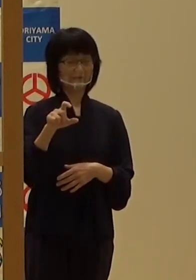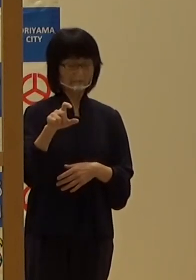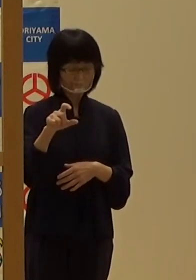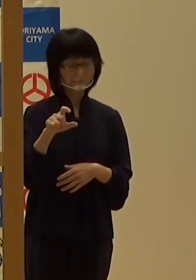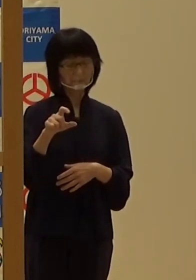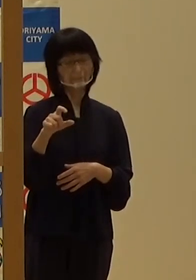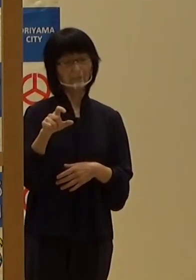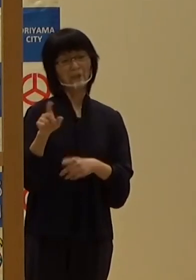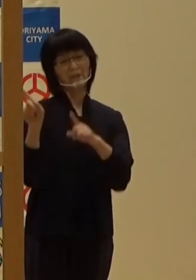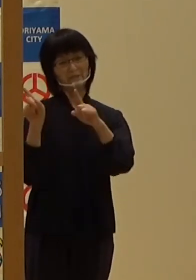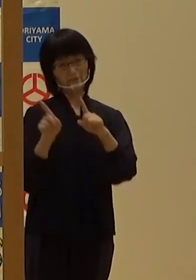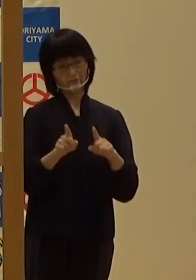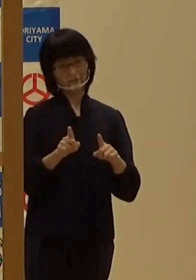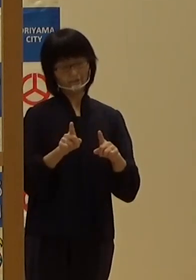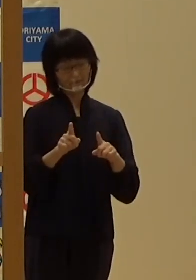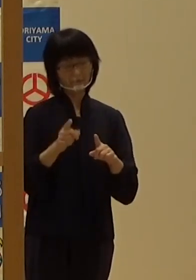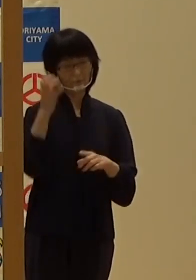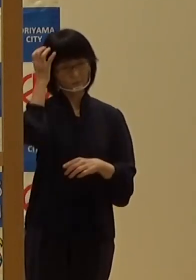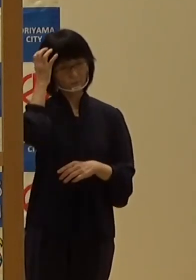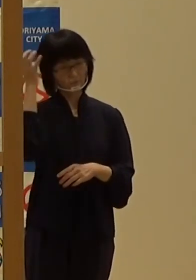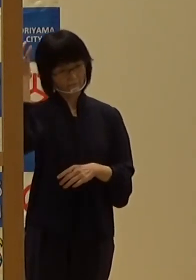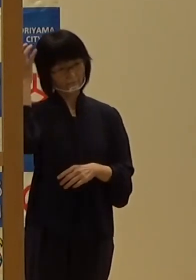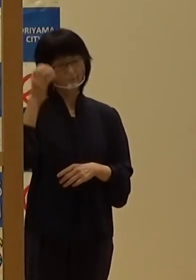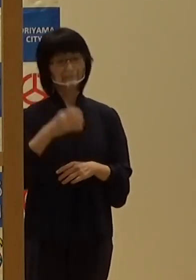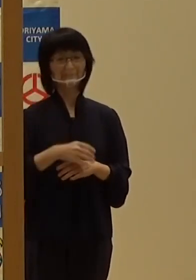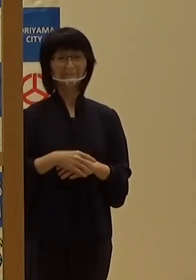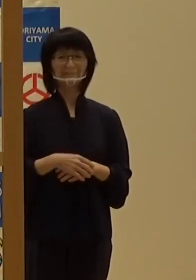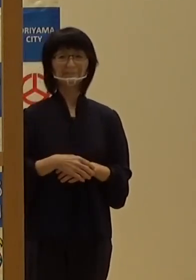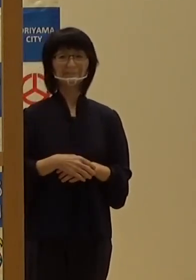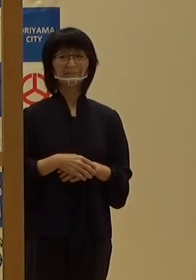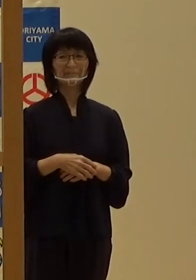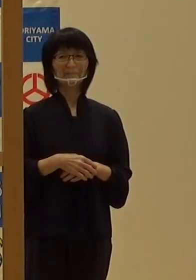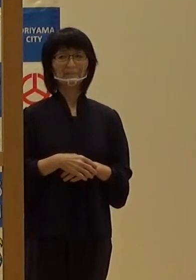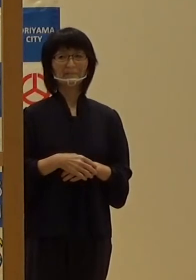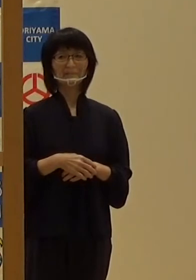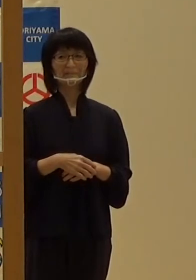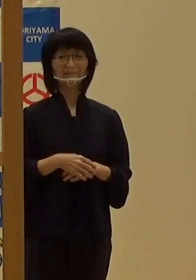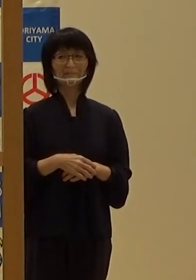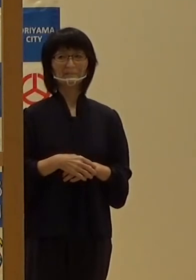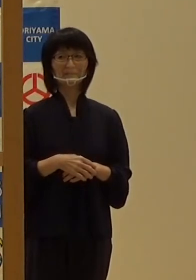されるということを想定しているところでございます。以上でございます。